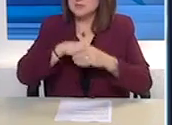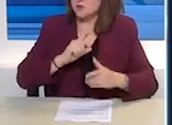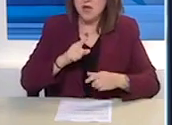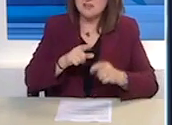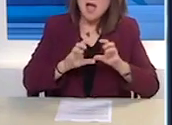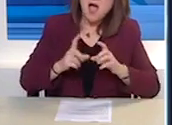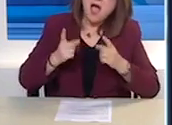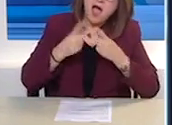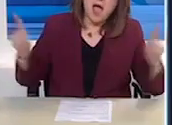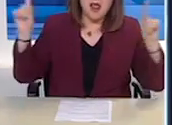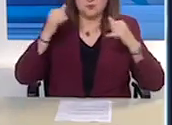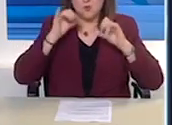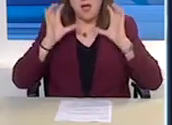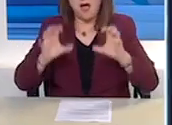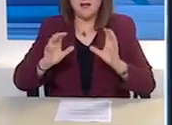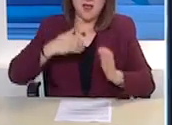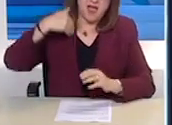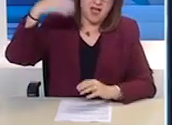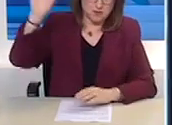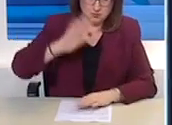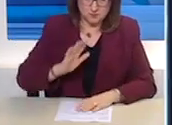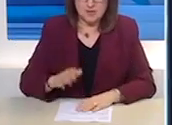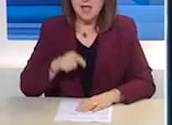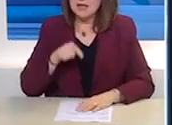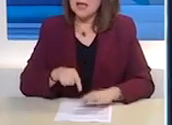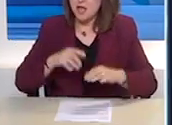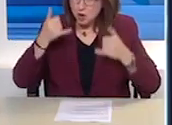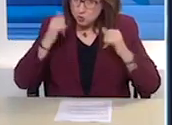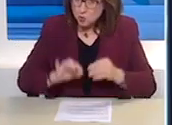έχουν κάποιο σημαντικό ρόλο στη μετάδοση και διασπορά της νόσου στους ανθρώπους.